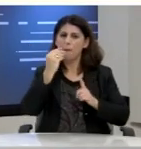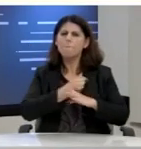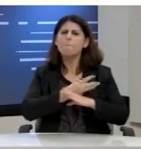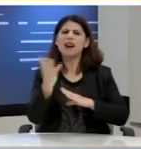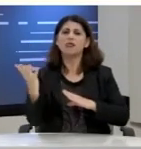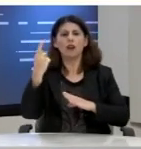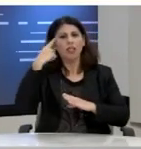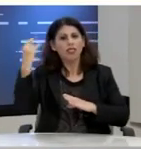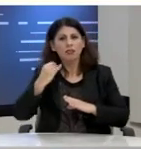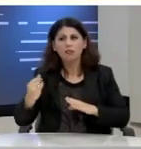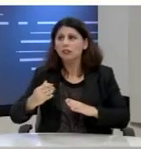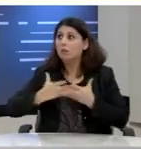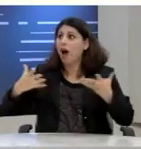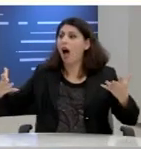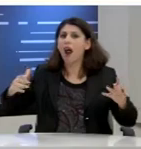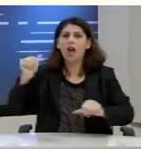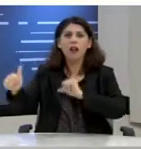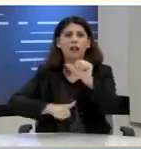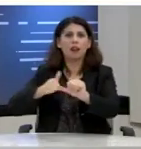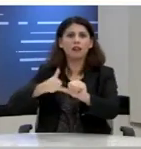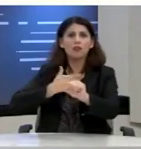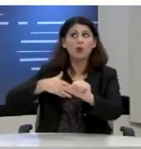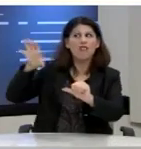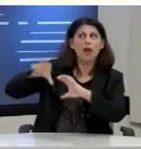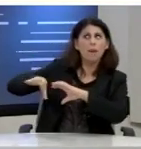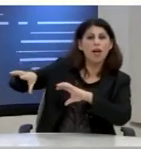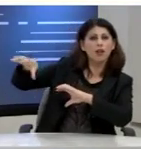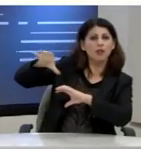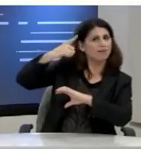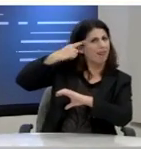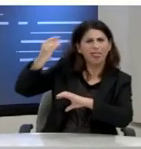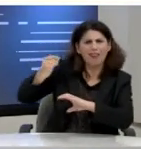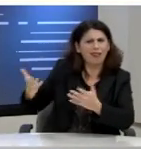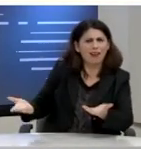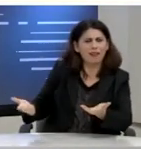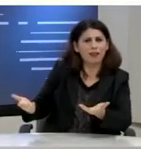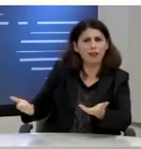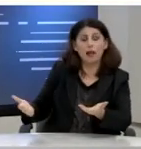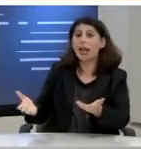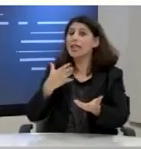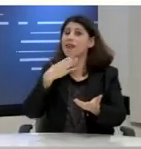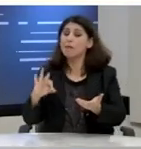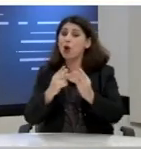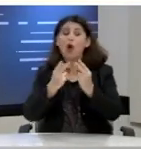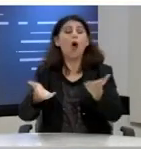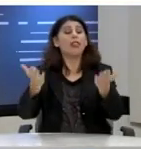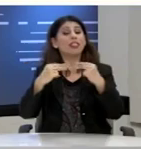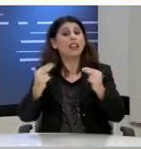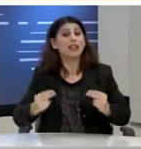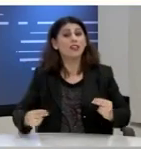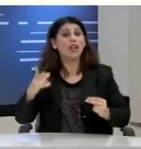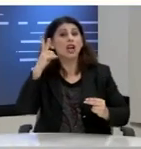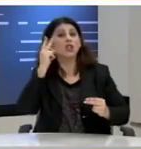να καταλάβουν τις κοσμογονικές αλλαγές. Και λέει, γιατί δεν λύθηκε το σκοπιανό